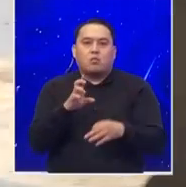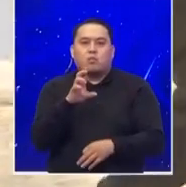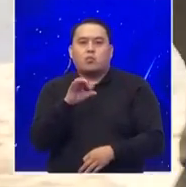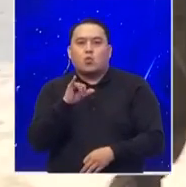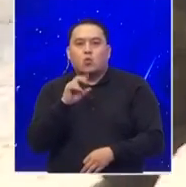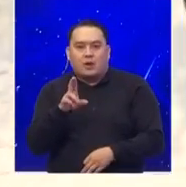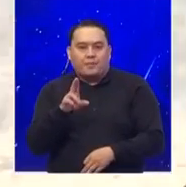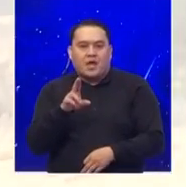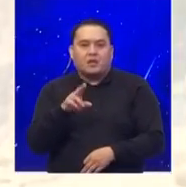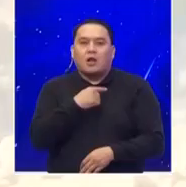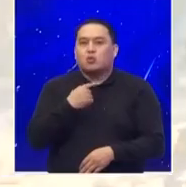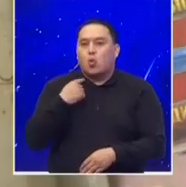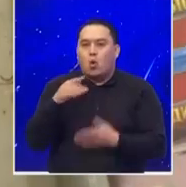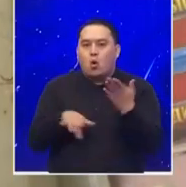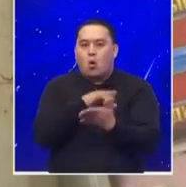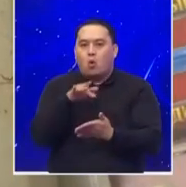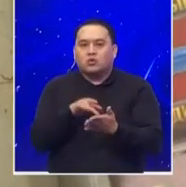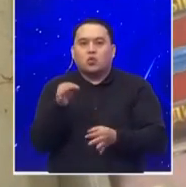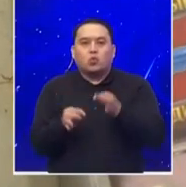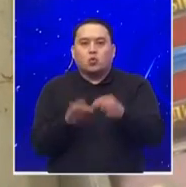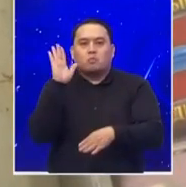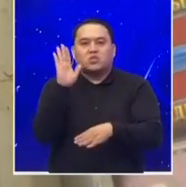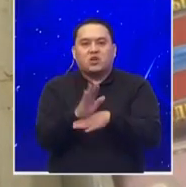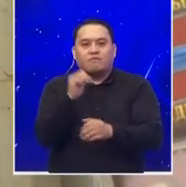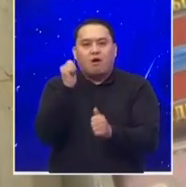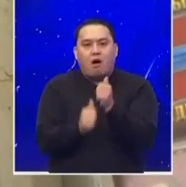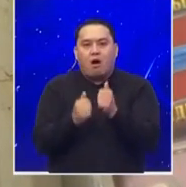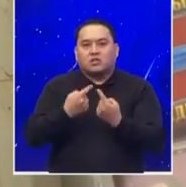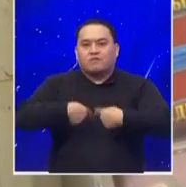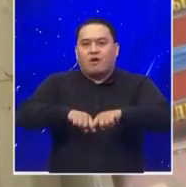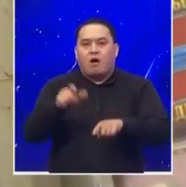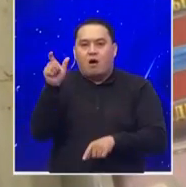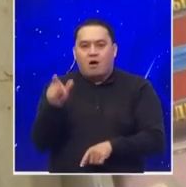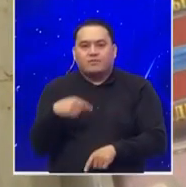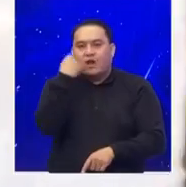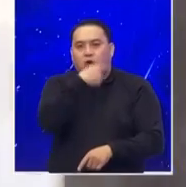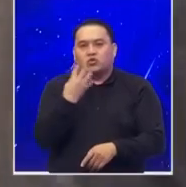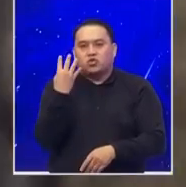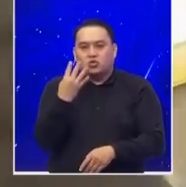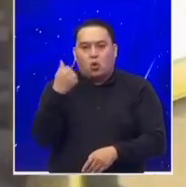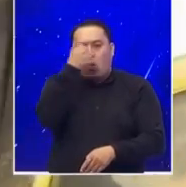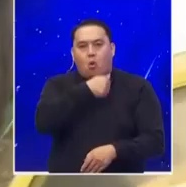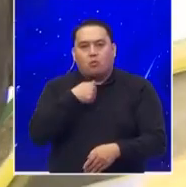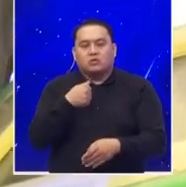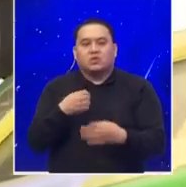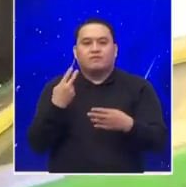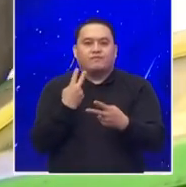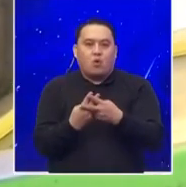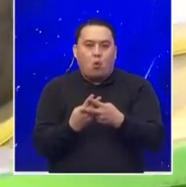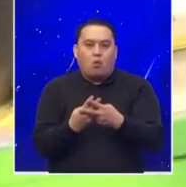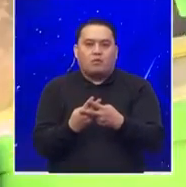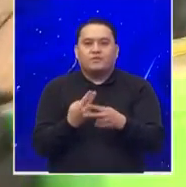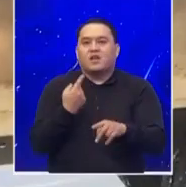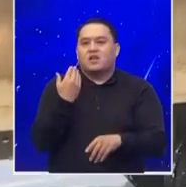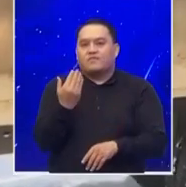букмекерских контор. Талдыкурганский городской суд приговорил каждого из организаторов казино к 4 годам лишения свободы